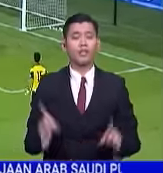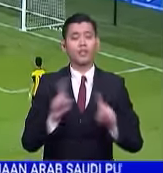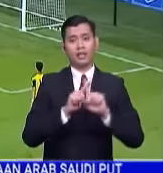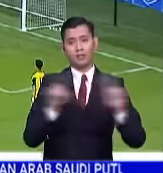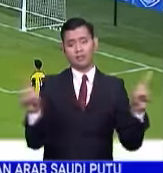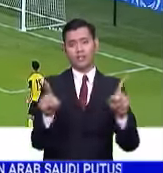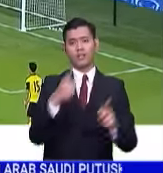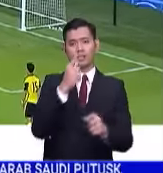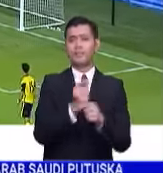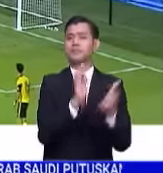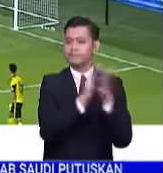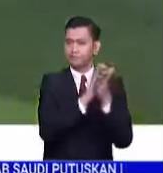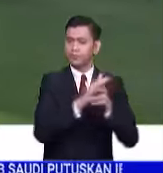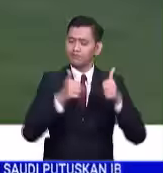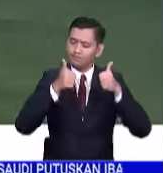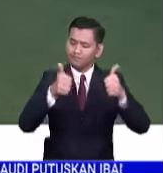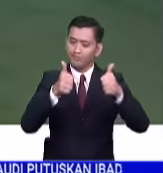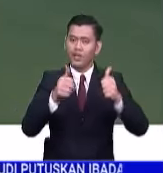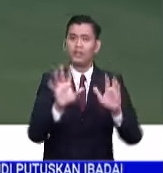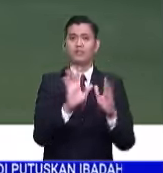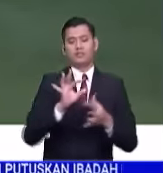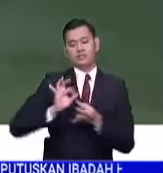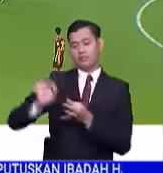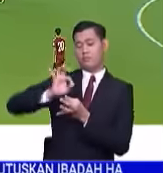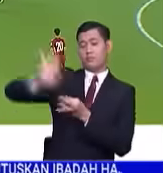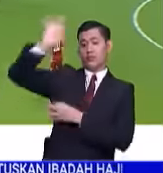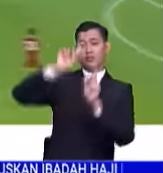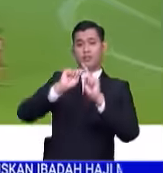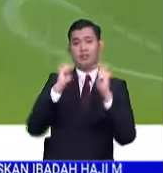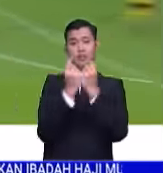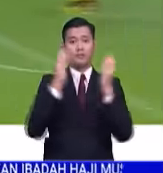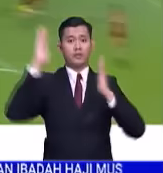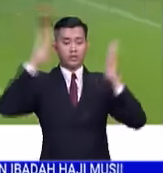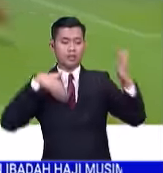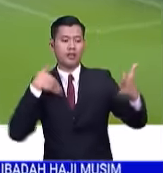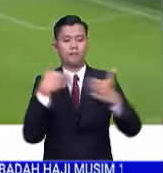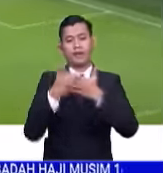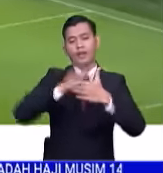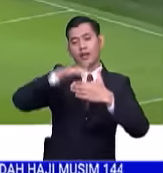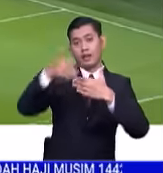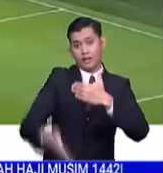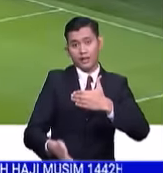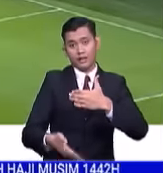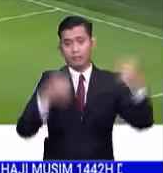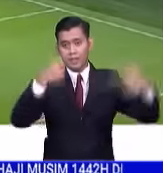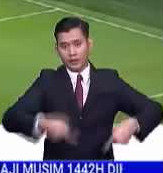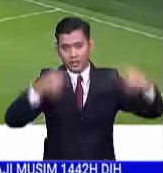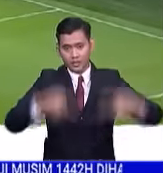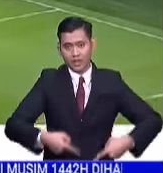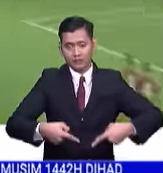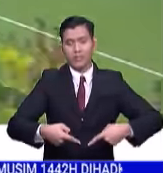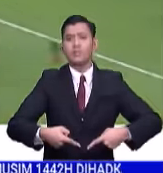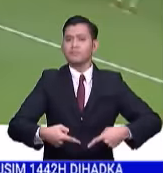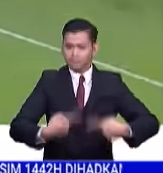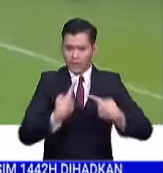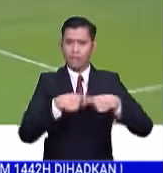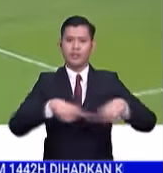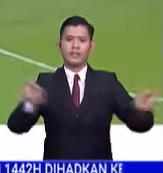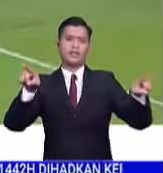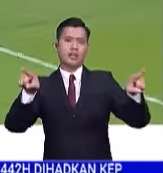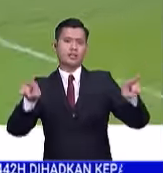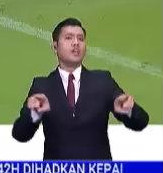Bagaimanapun, beliau tetap memuji semangat juang yang tinggi Harimau Malaya sehingga wisi penamat. Perbezaan ketara Harimau Malaya dalam perlawanan tersebut